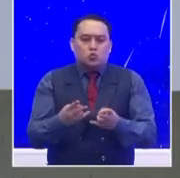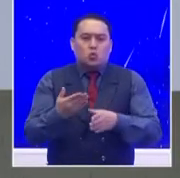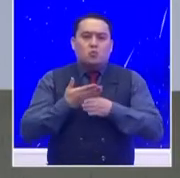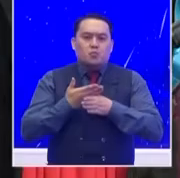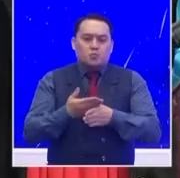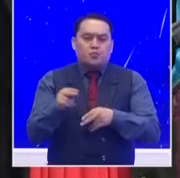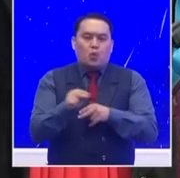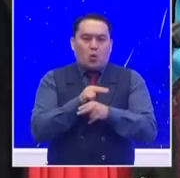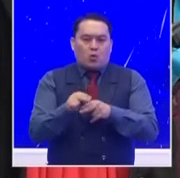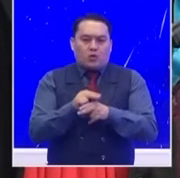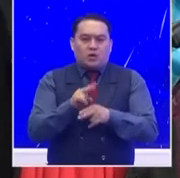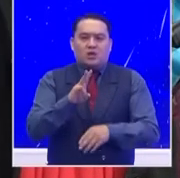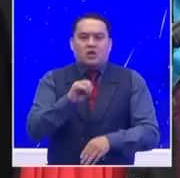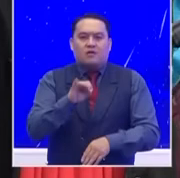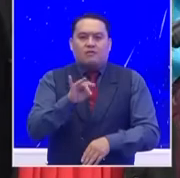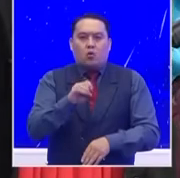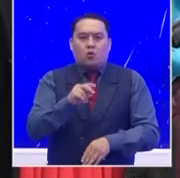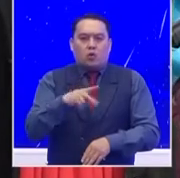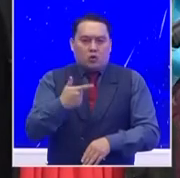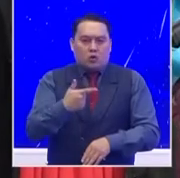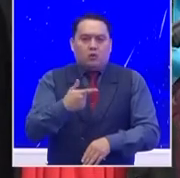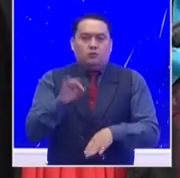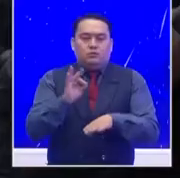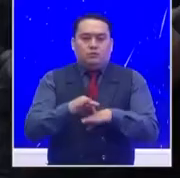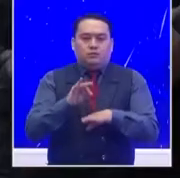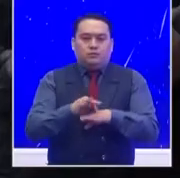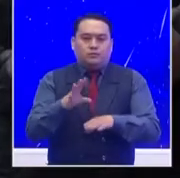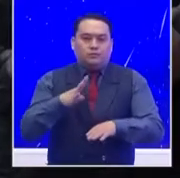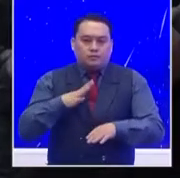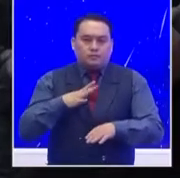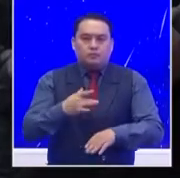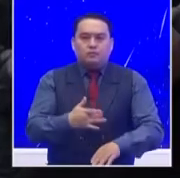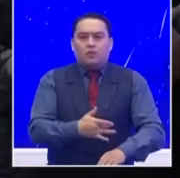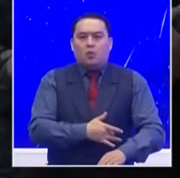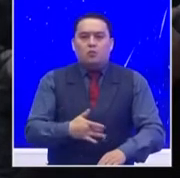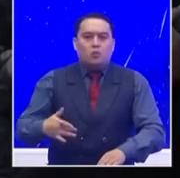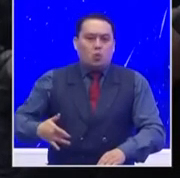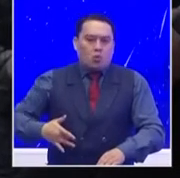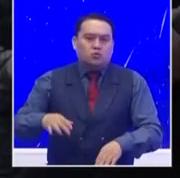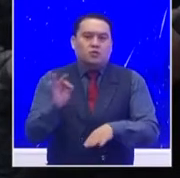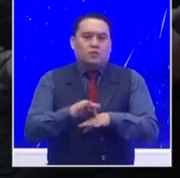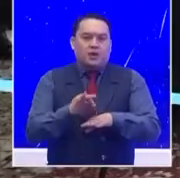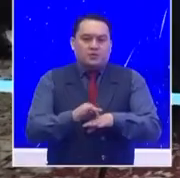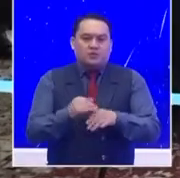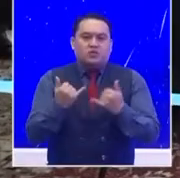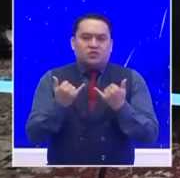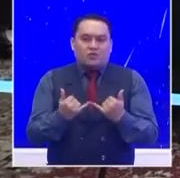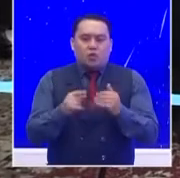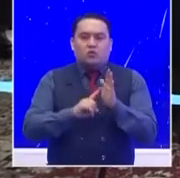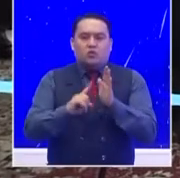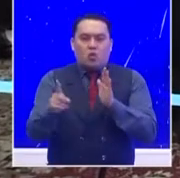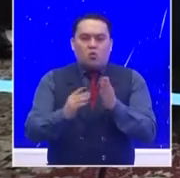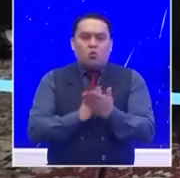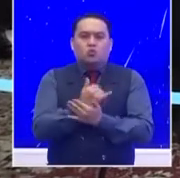врачей неврологов жители страдающие хронической почечной недостаточностью до сегодняшнего дня ездили за